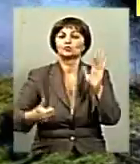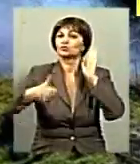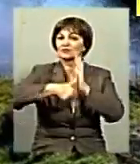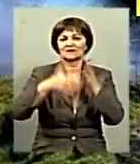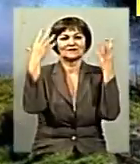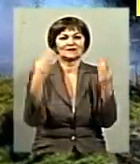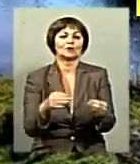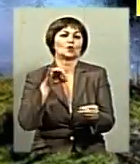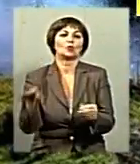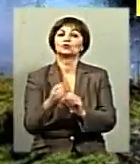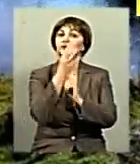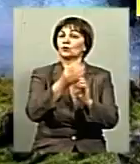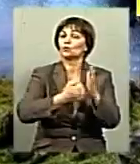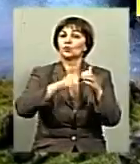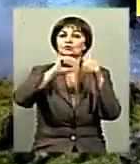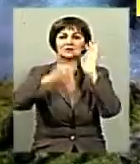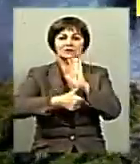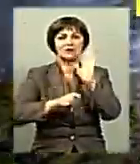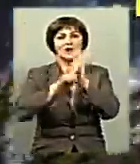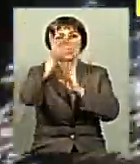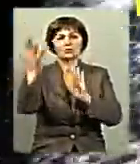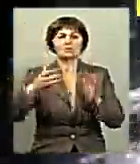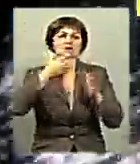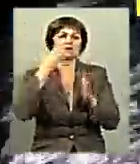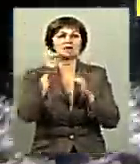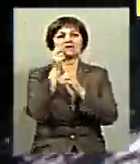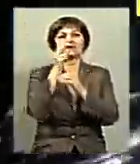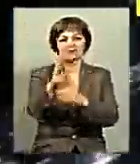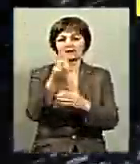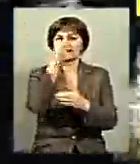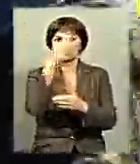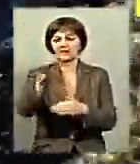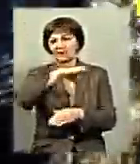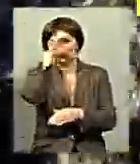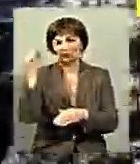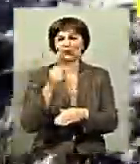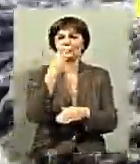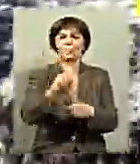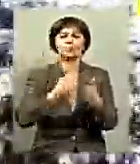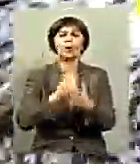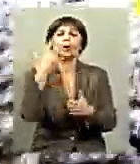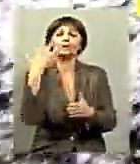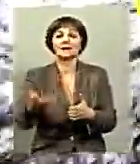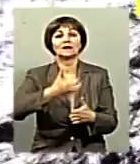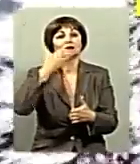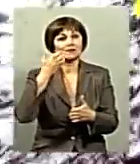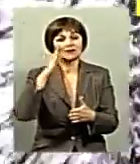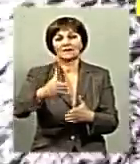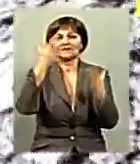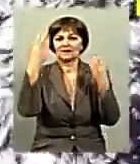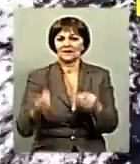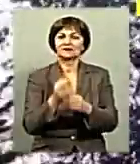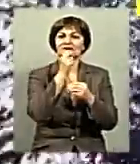6. Вдень від 14 до 16 градусів тепла. 12 квітня вночі від 3 до 5 градусів тепла.